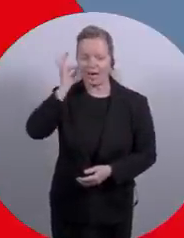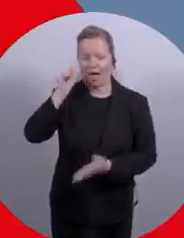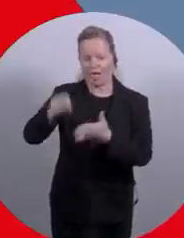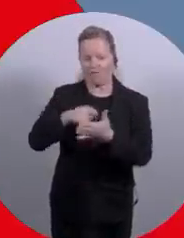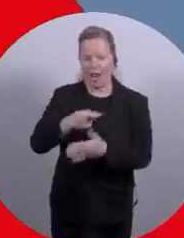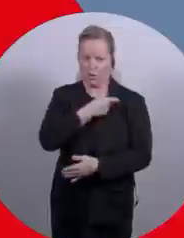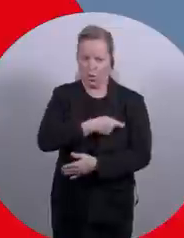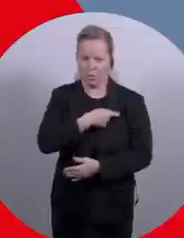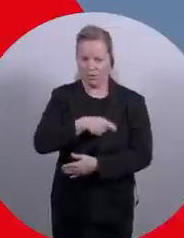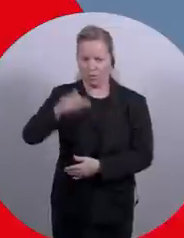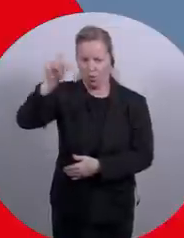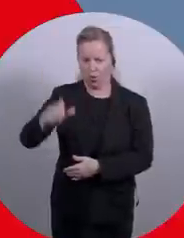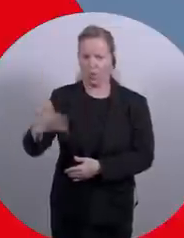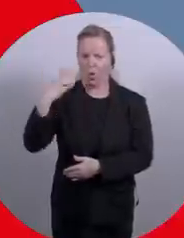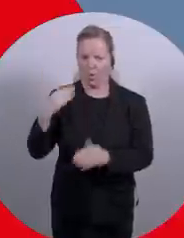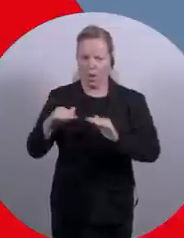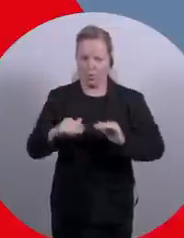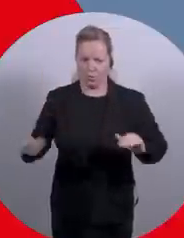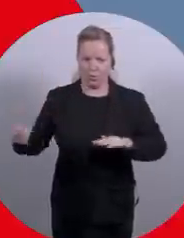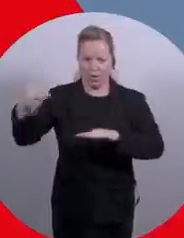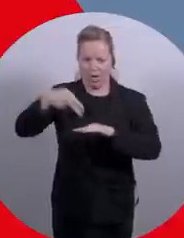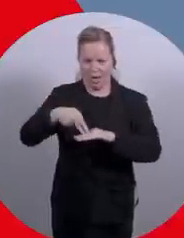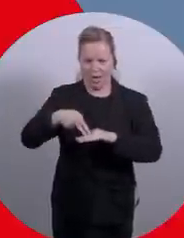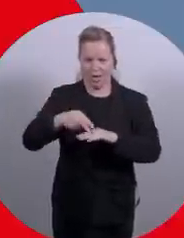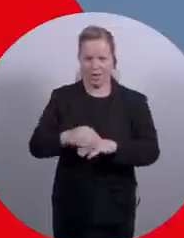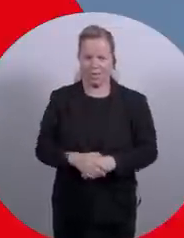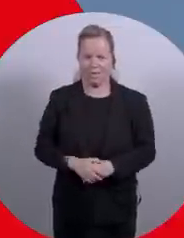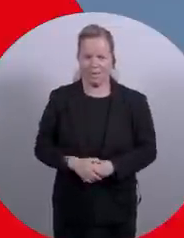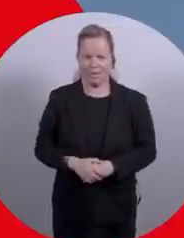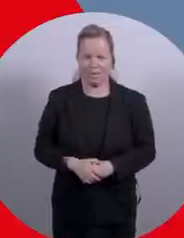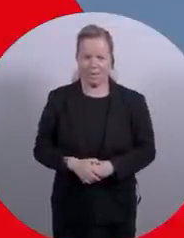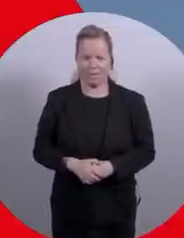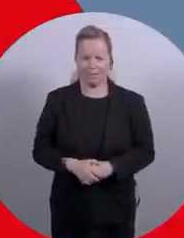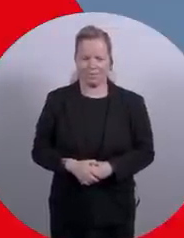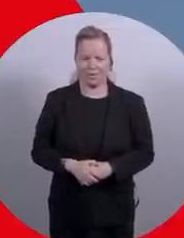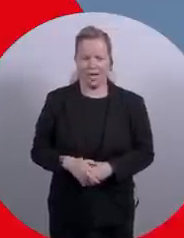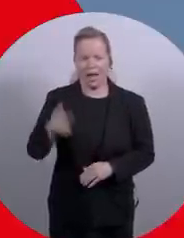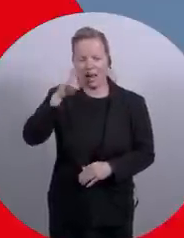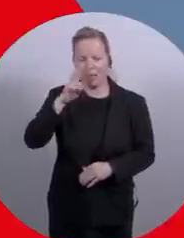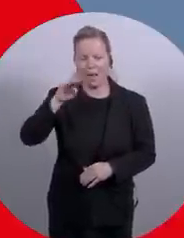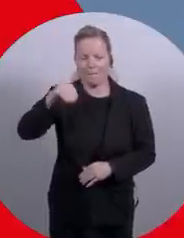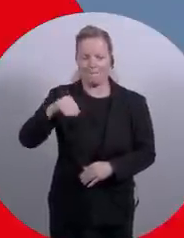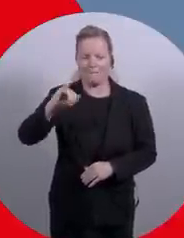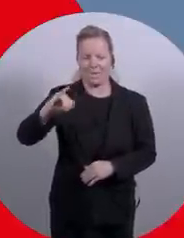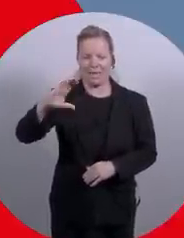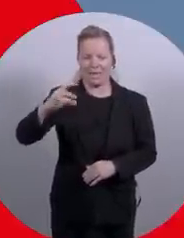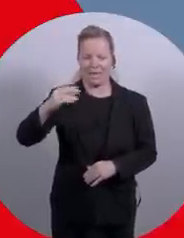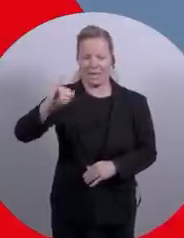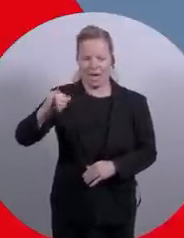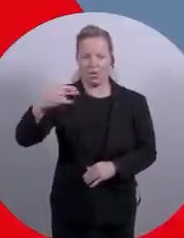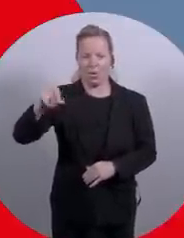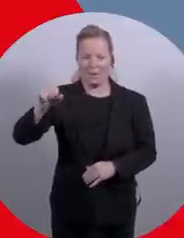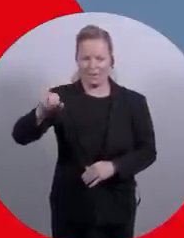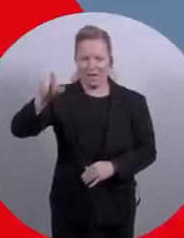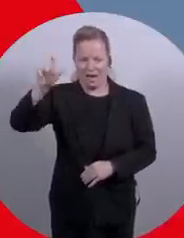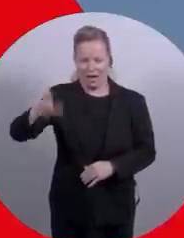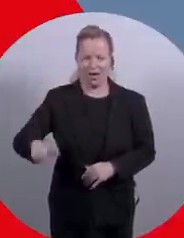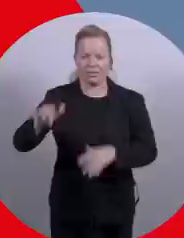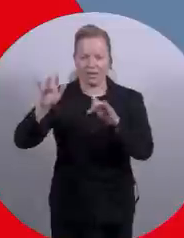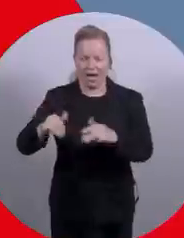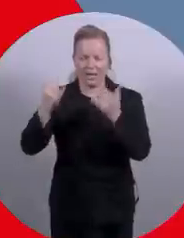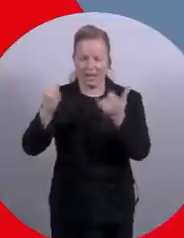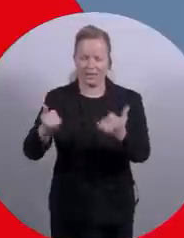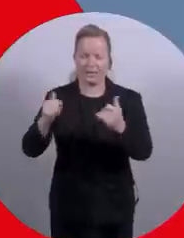noch einmal auf die Bühne bitten Liebe Michi Grube besser erklärt jetzt den Ablauf der